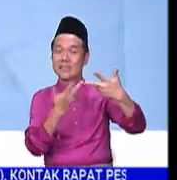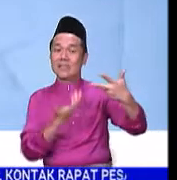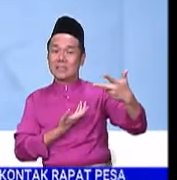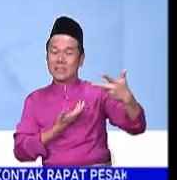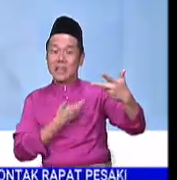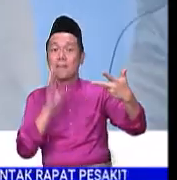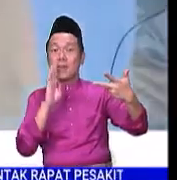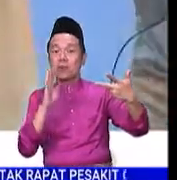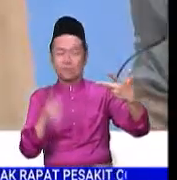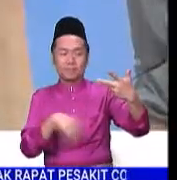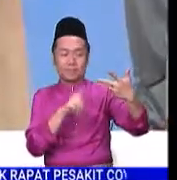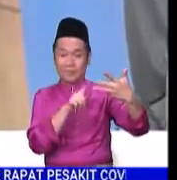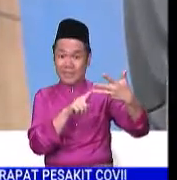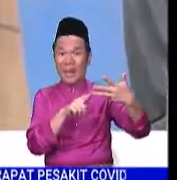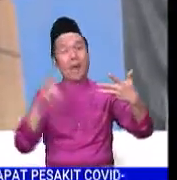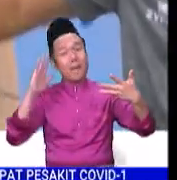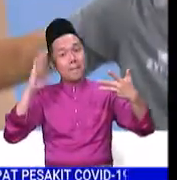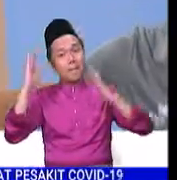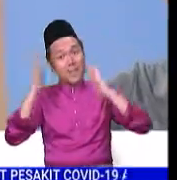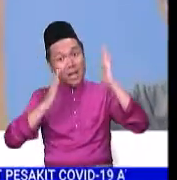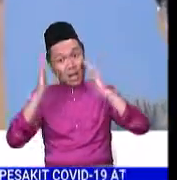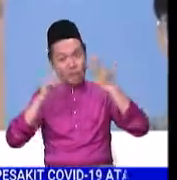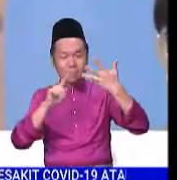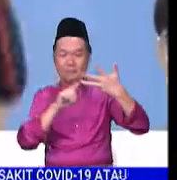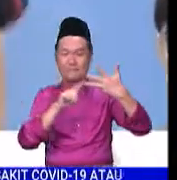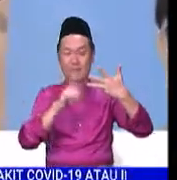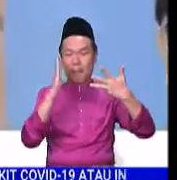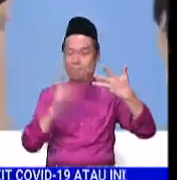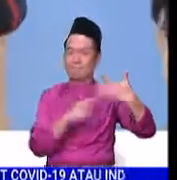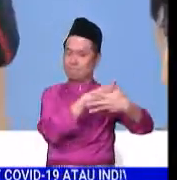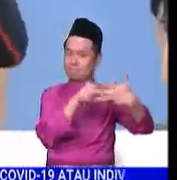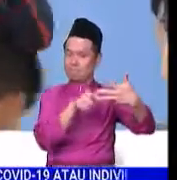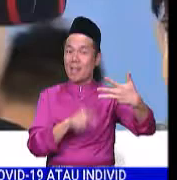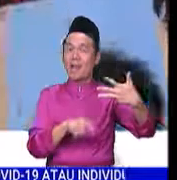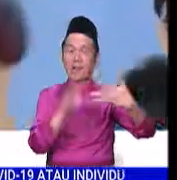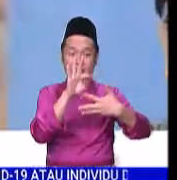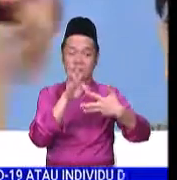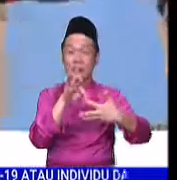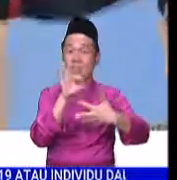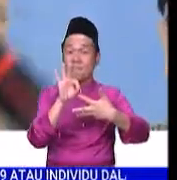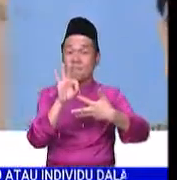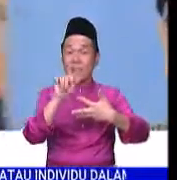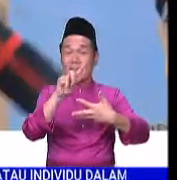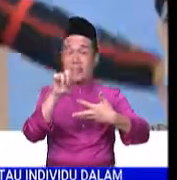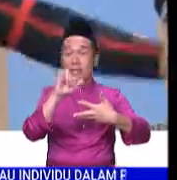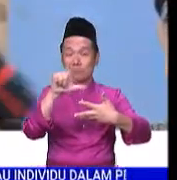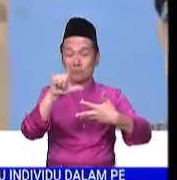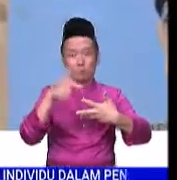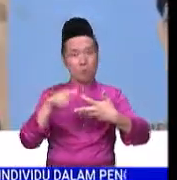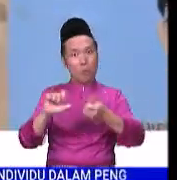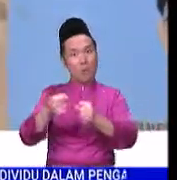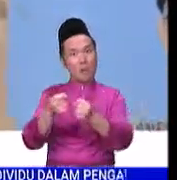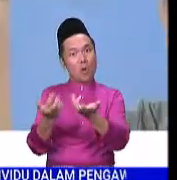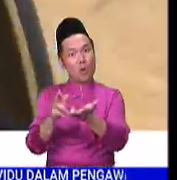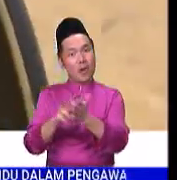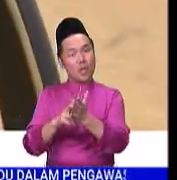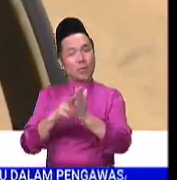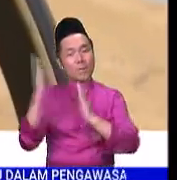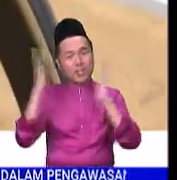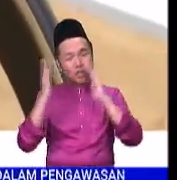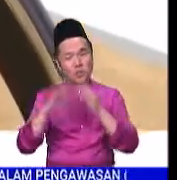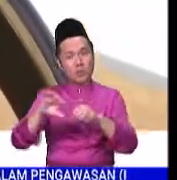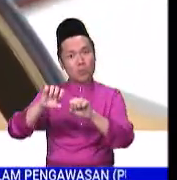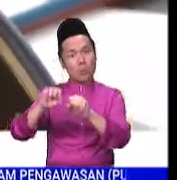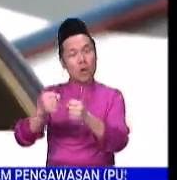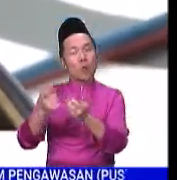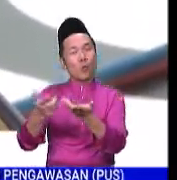pelumba negara, Muhammad Ridwan Syahrom, menduduki tempat keempat. Muhammad Fadil adalah pemegang rekod kebangsaan dan rekod Asia dalam acara